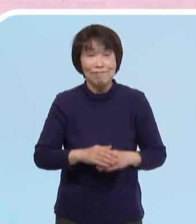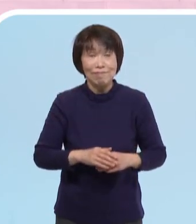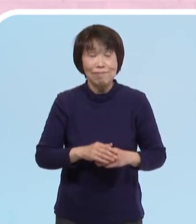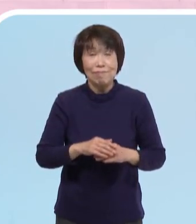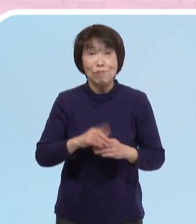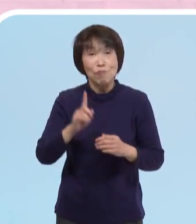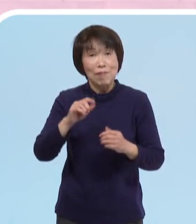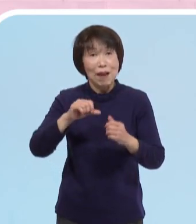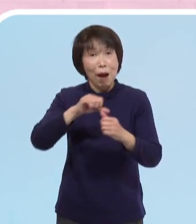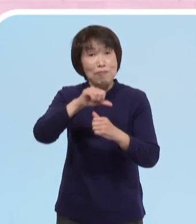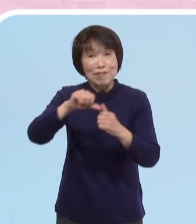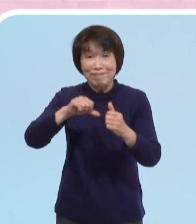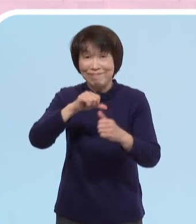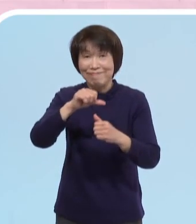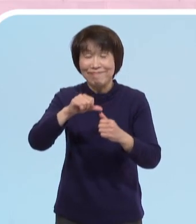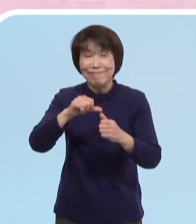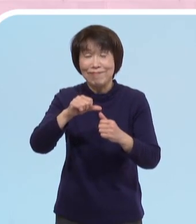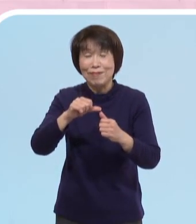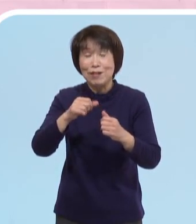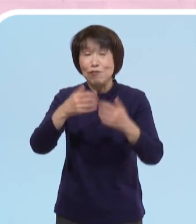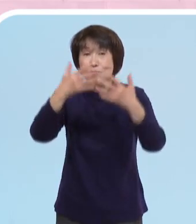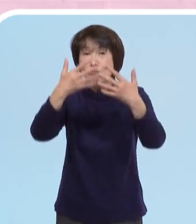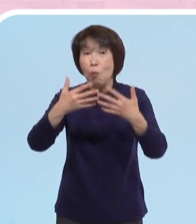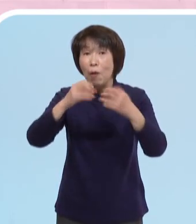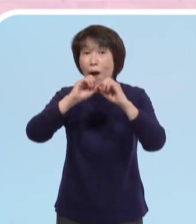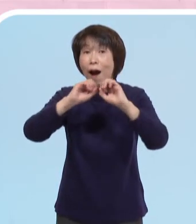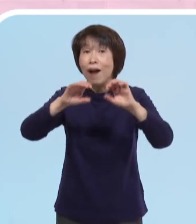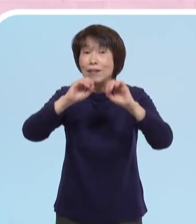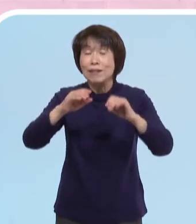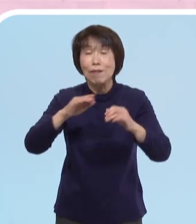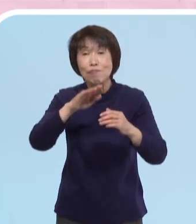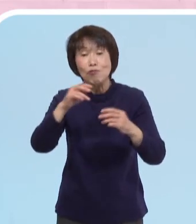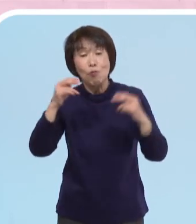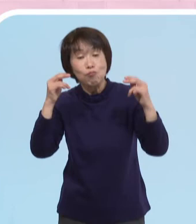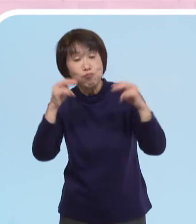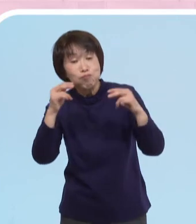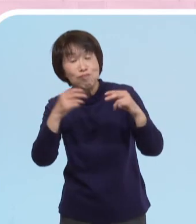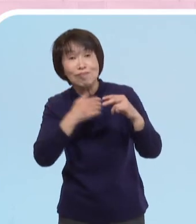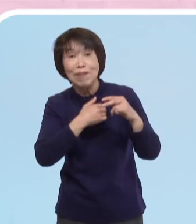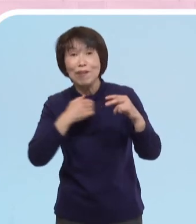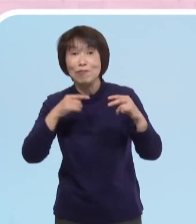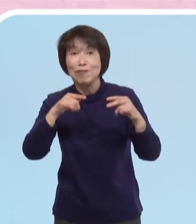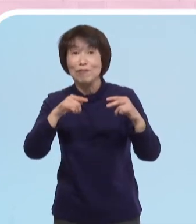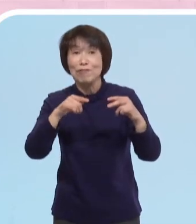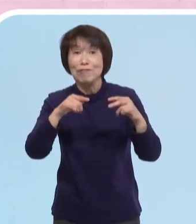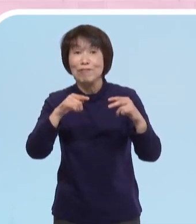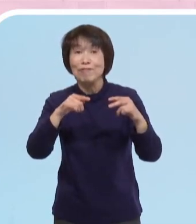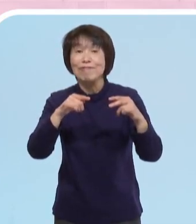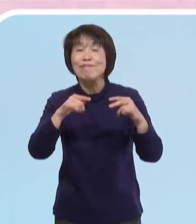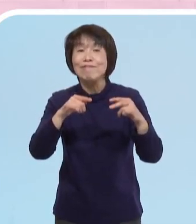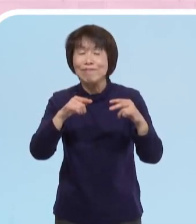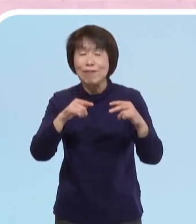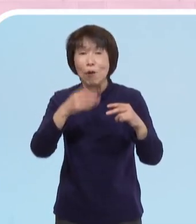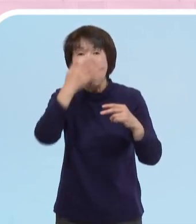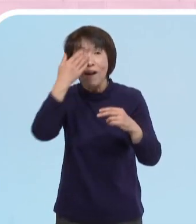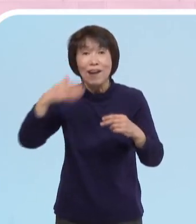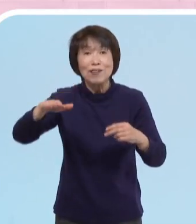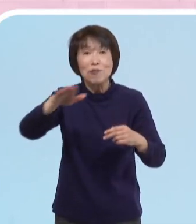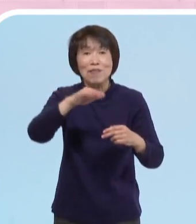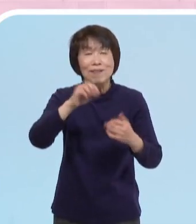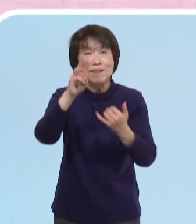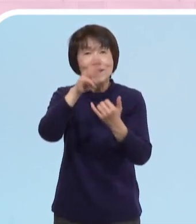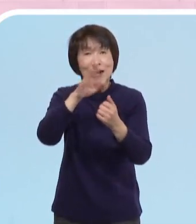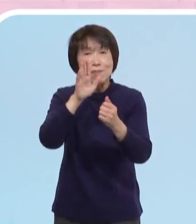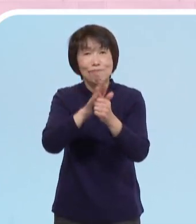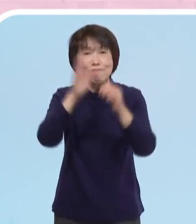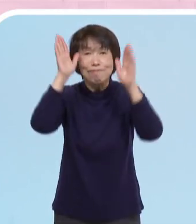TikTok とは短い動画を配信して誰もが見られるアプリ。若い世代に災害救助犬のことをも